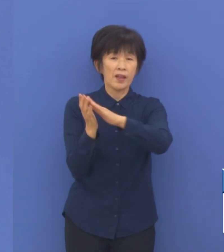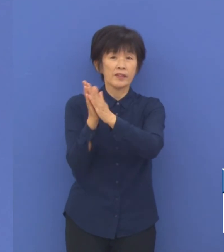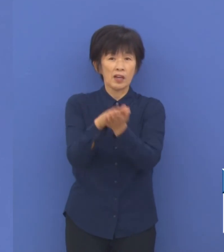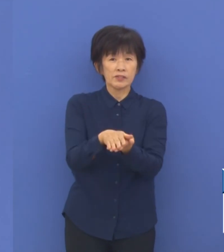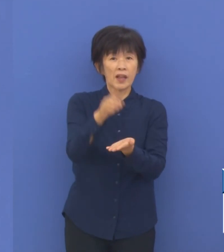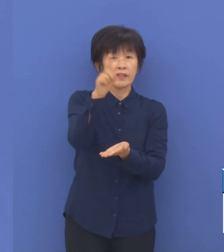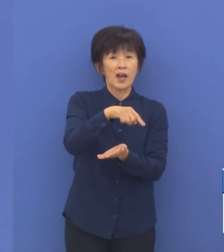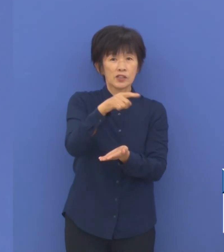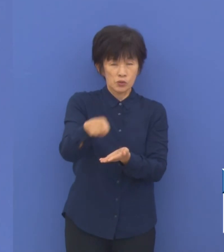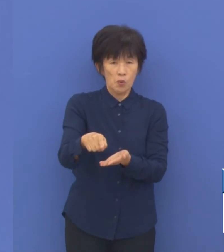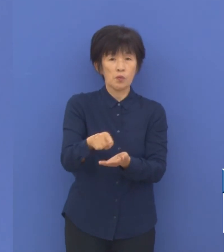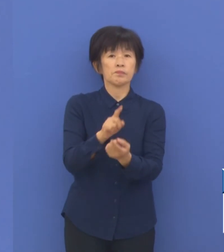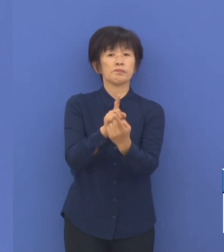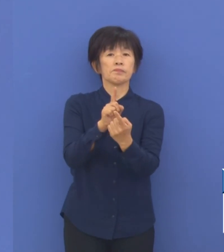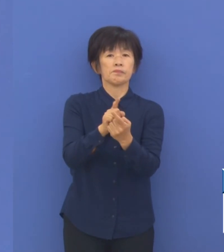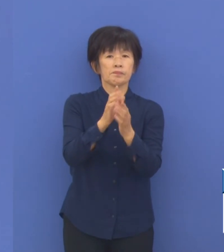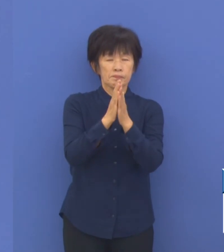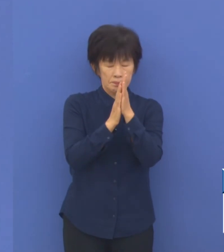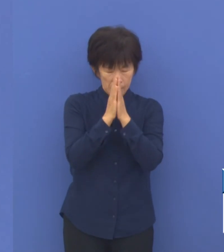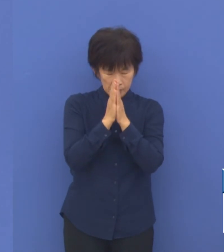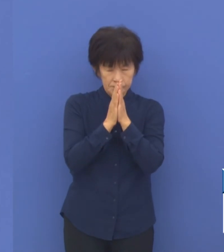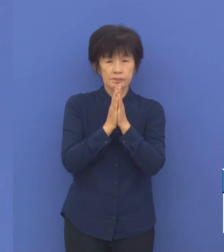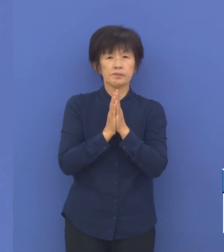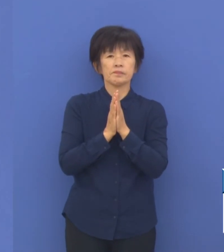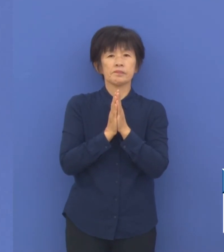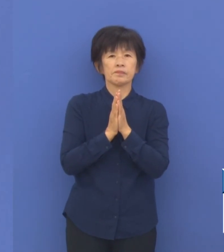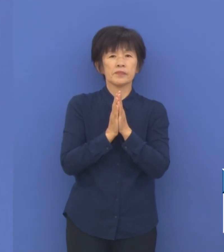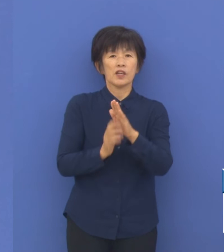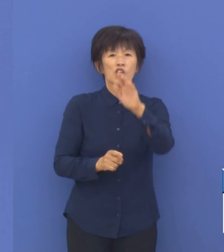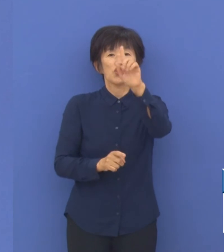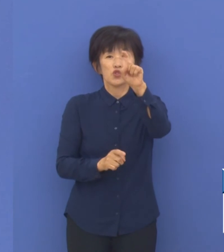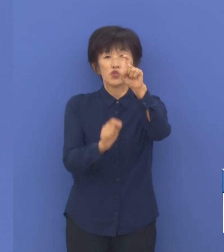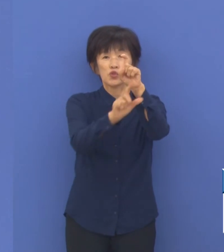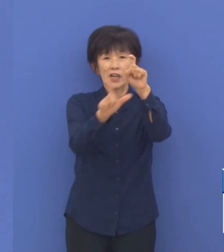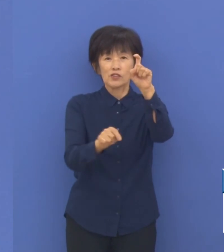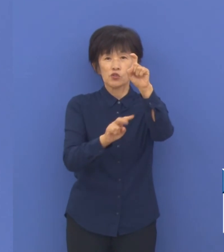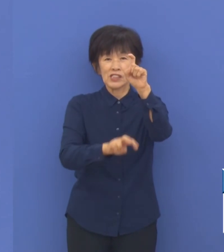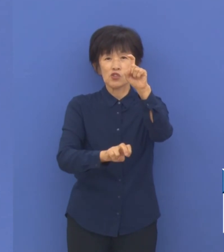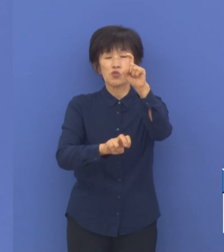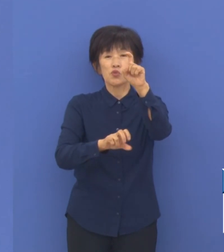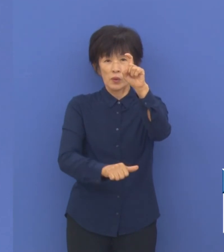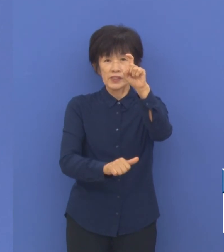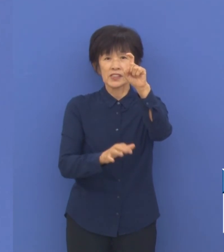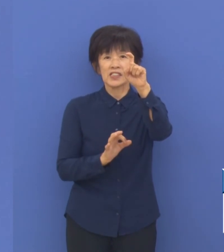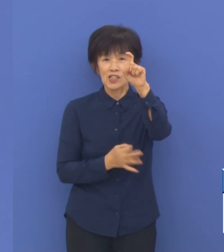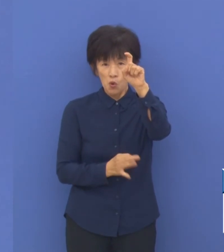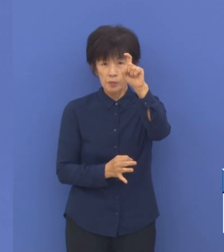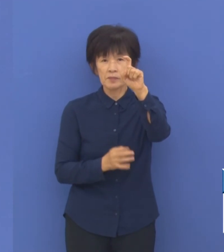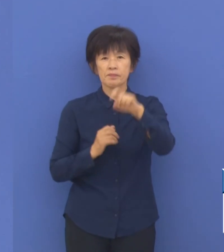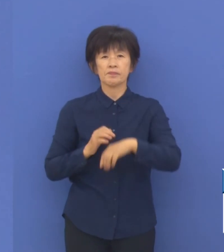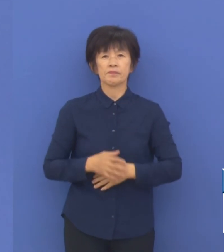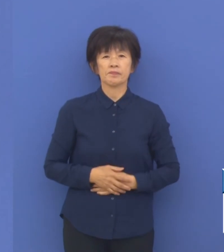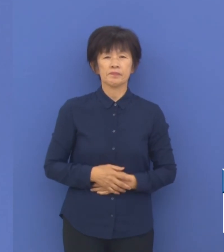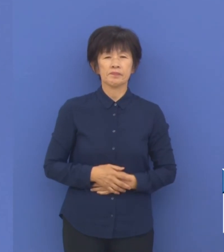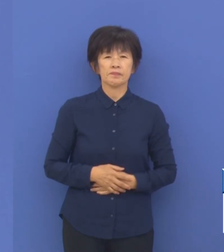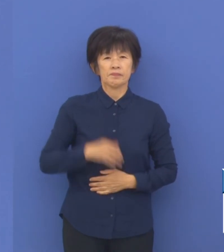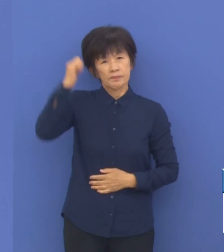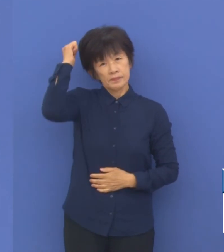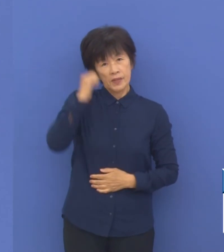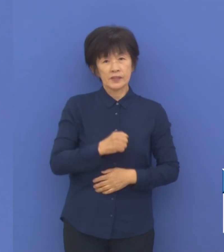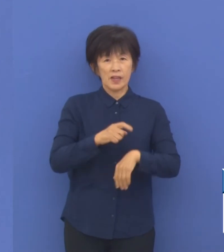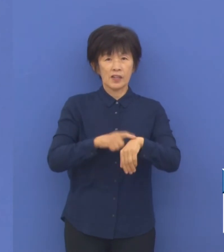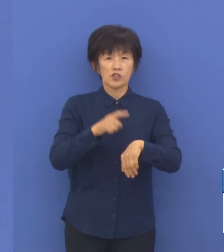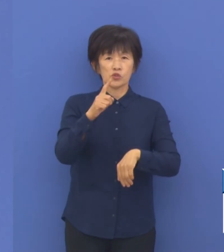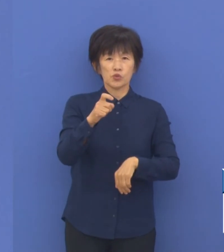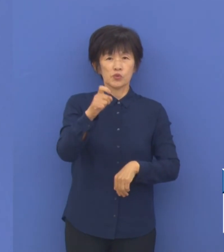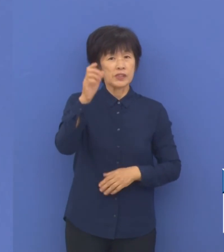犠牲になられた方々を慰霊するため10月25日金曜日午前10時30